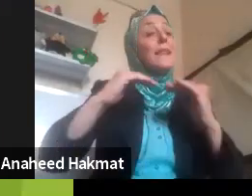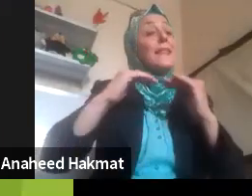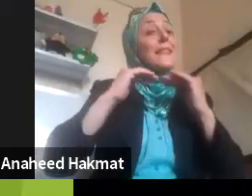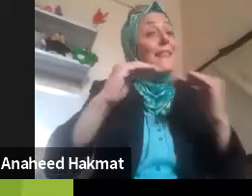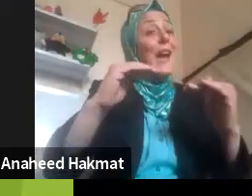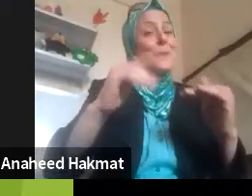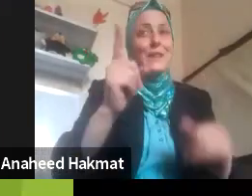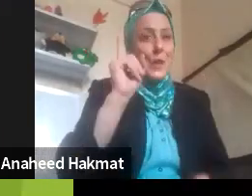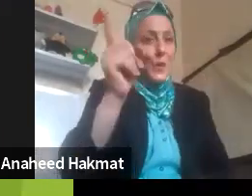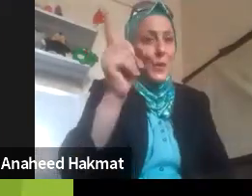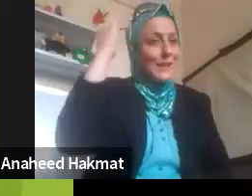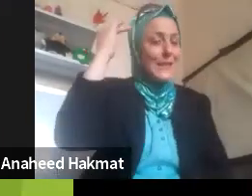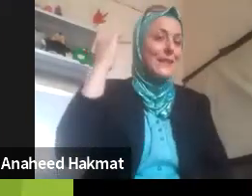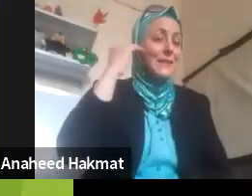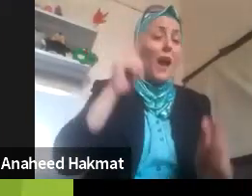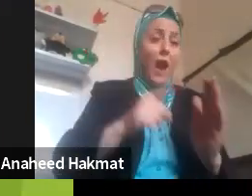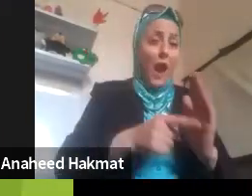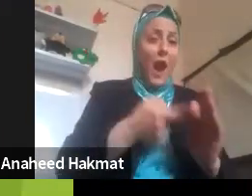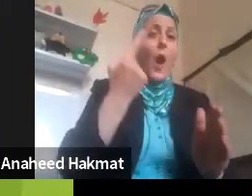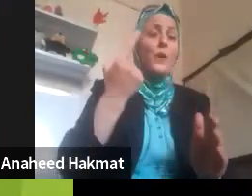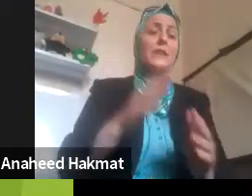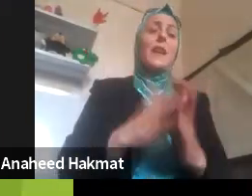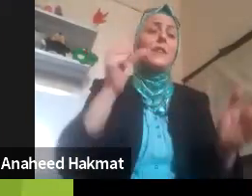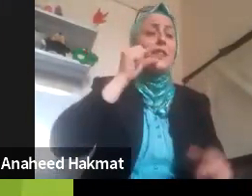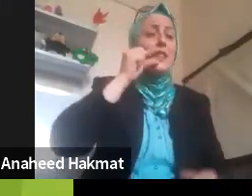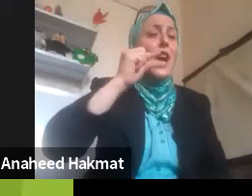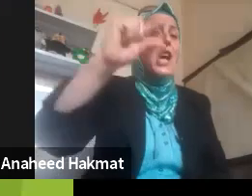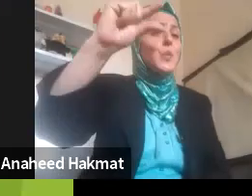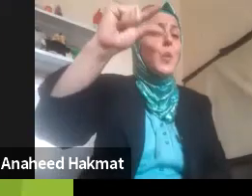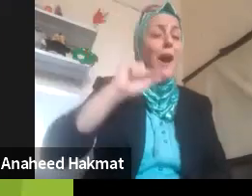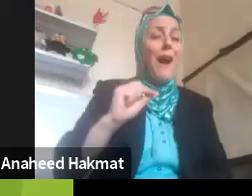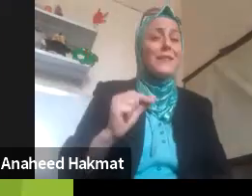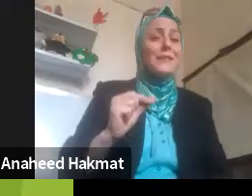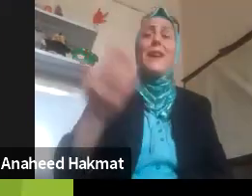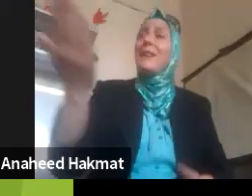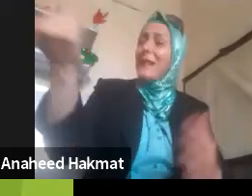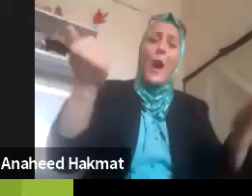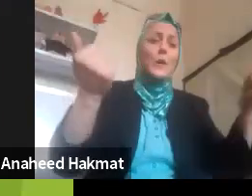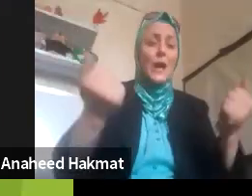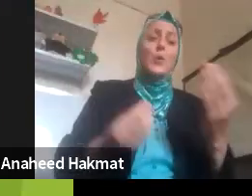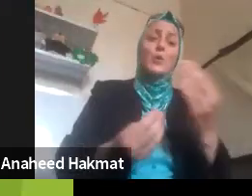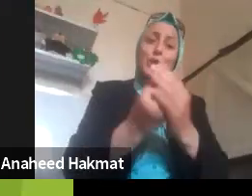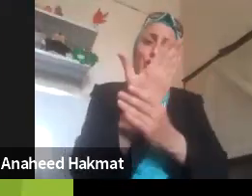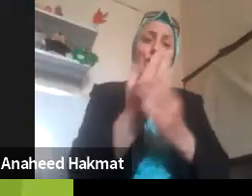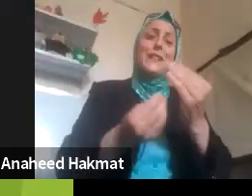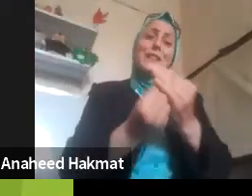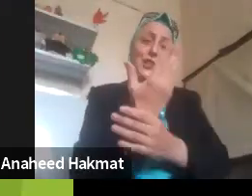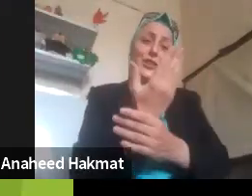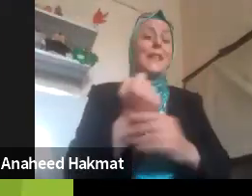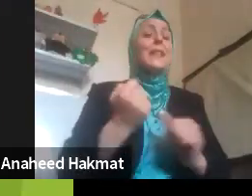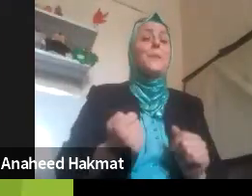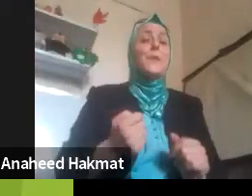أنهم بالبداية كان هناك أصوات كثيرة تدعو إلى هذا التجديد ولم تكن